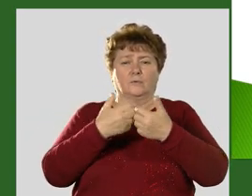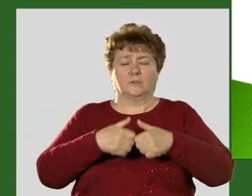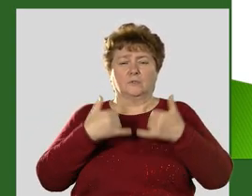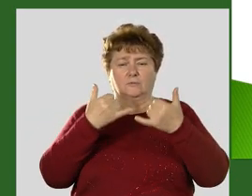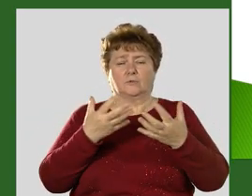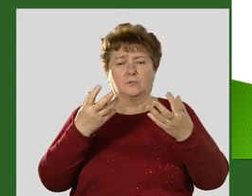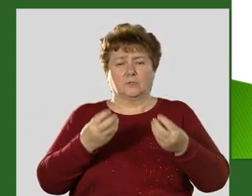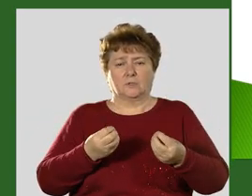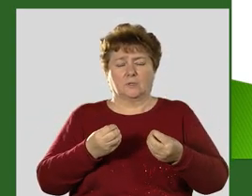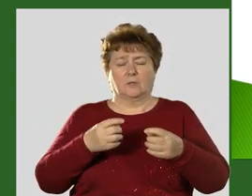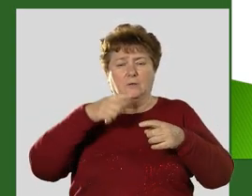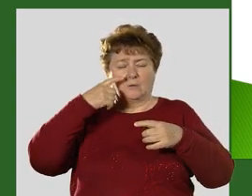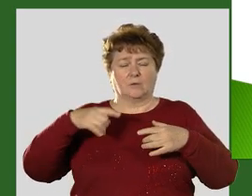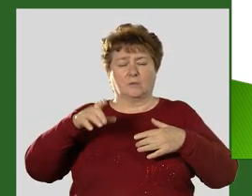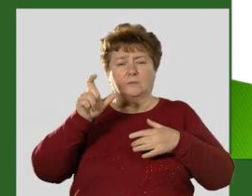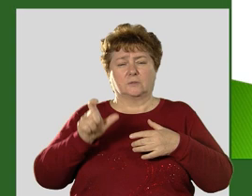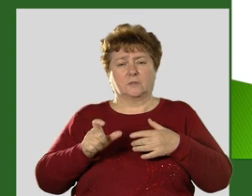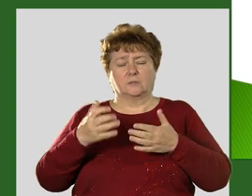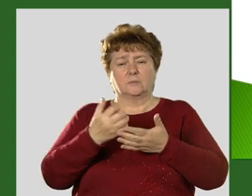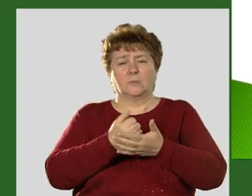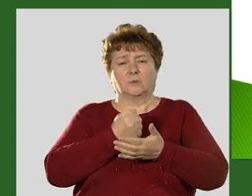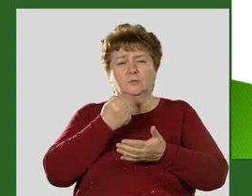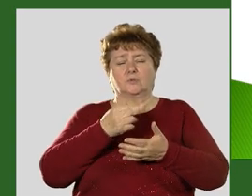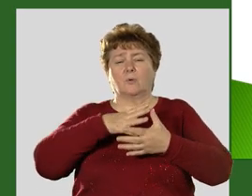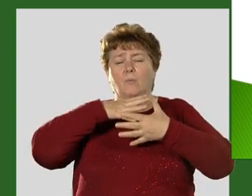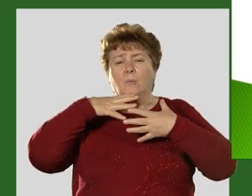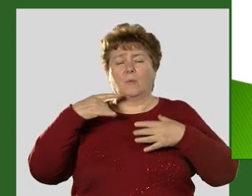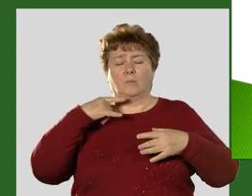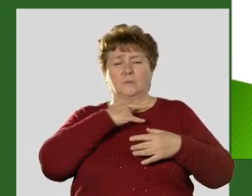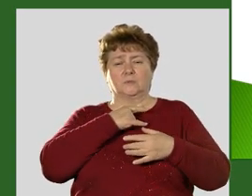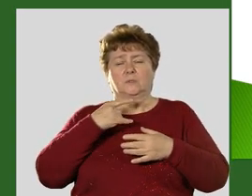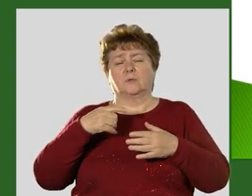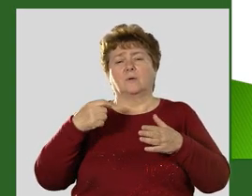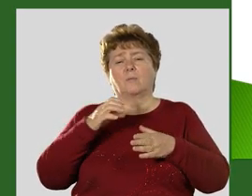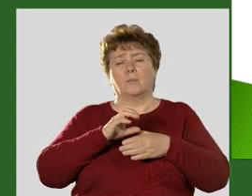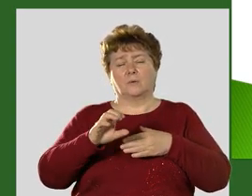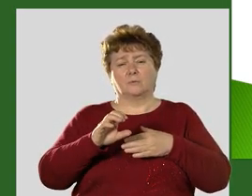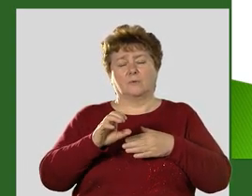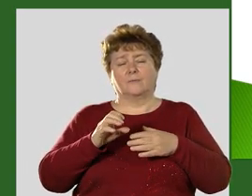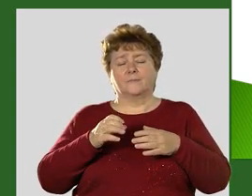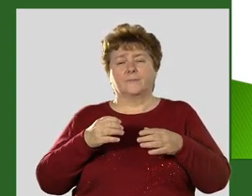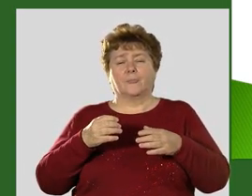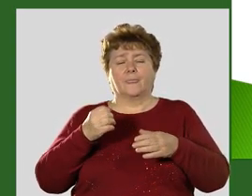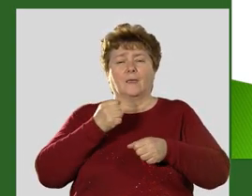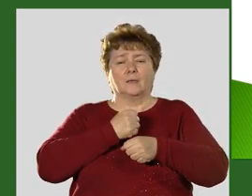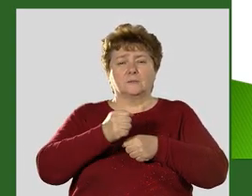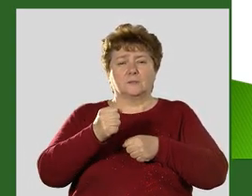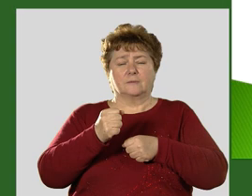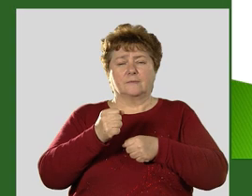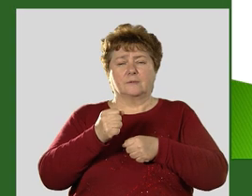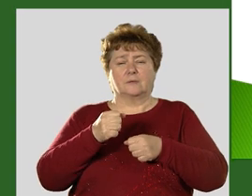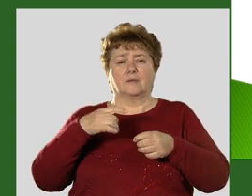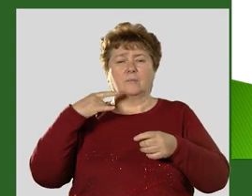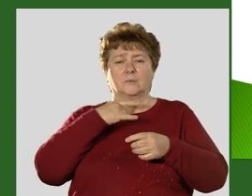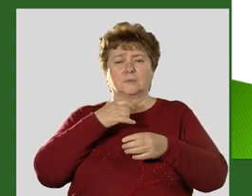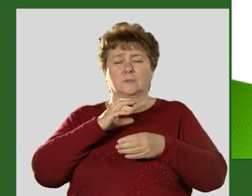на сегодняшний день кыргызстанцы получили изобилие мясных продуктов. В основном изготовлением